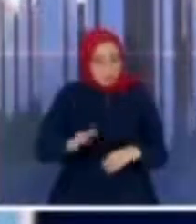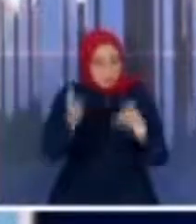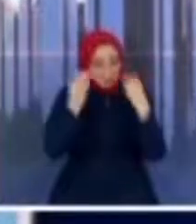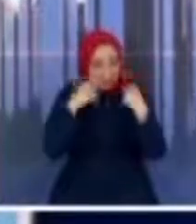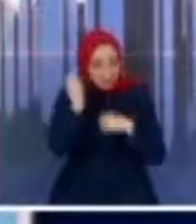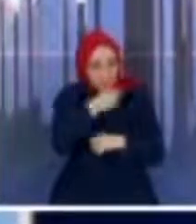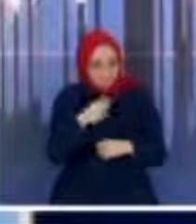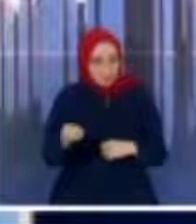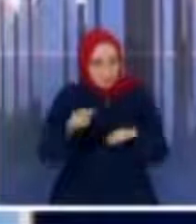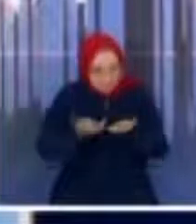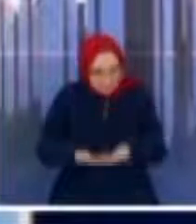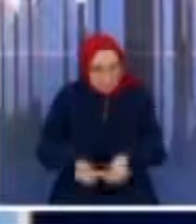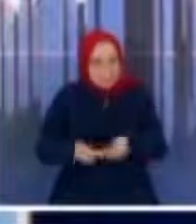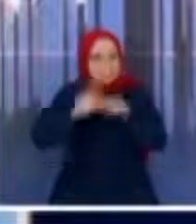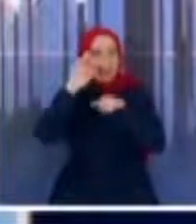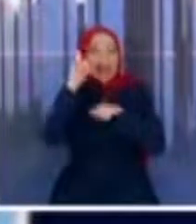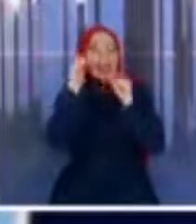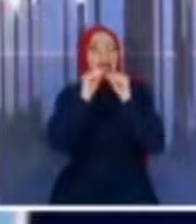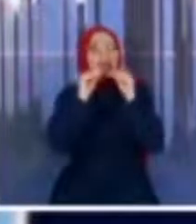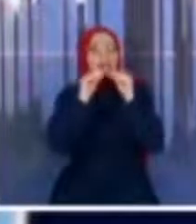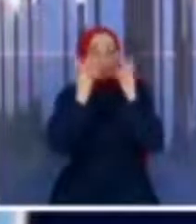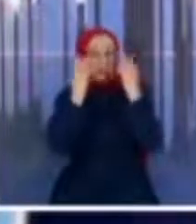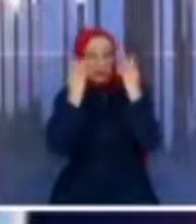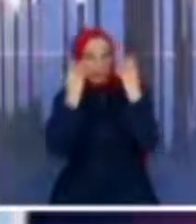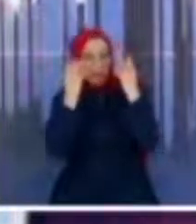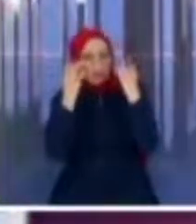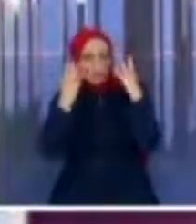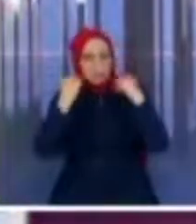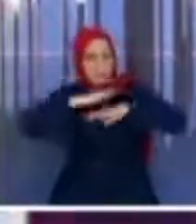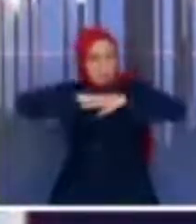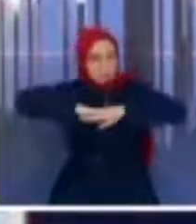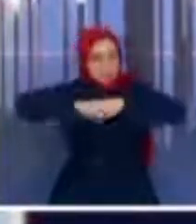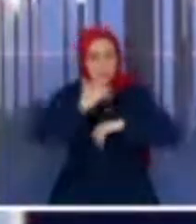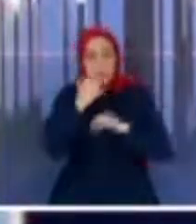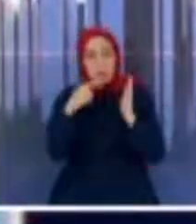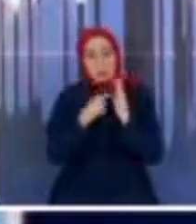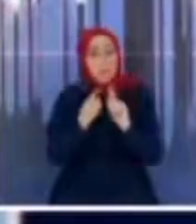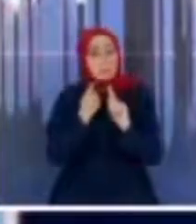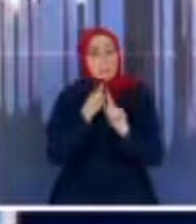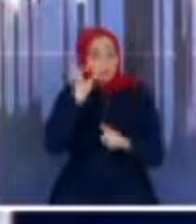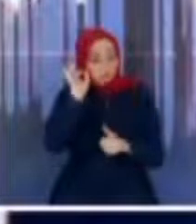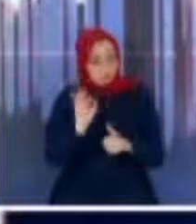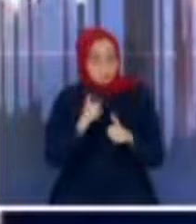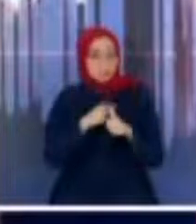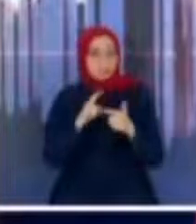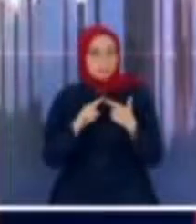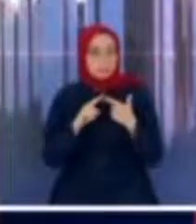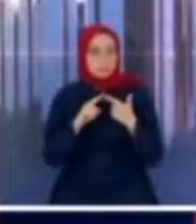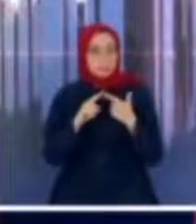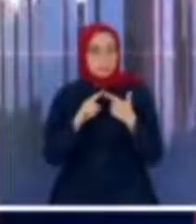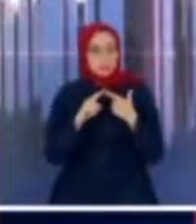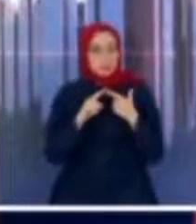يتعود من صغرته على مفهوم الاسعافات الاوليه، وبالتالي النقطه هذه عجبتني برشا برشا. فما